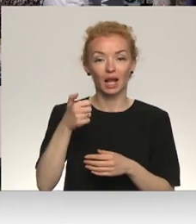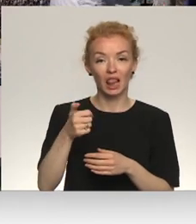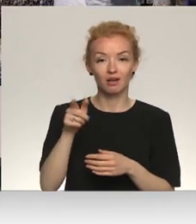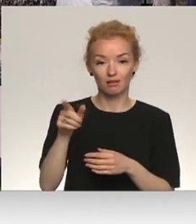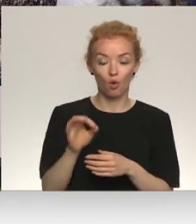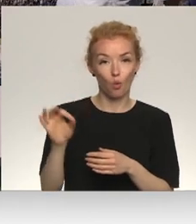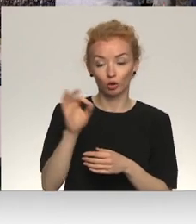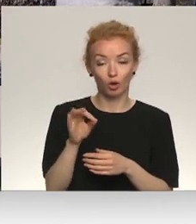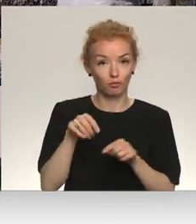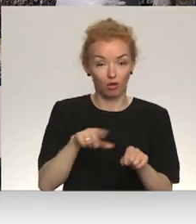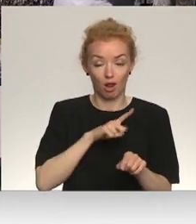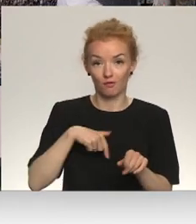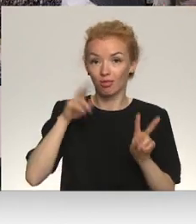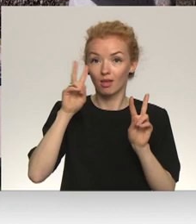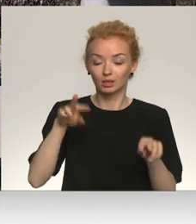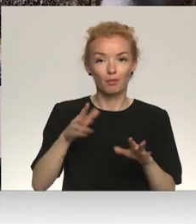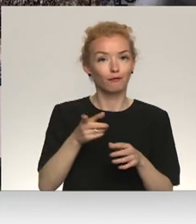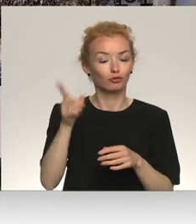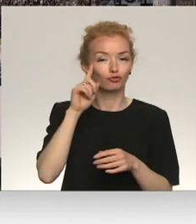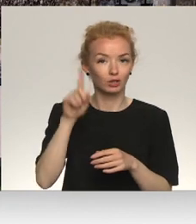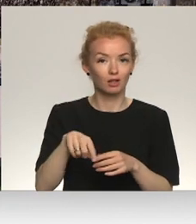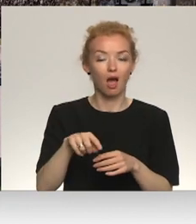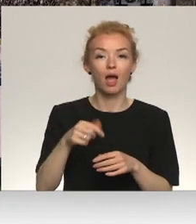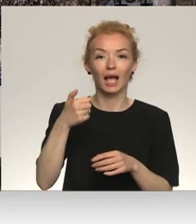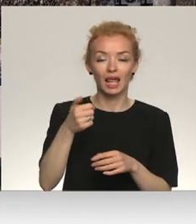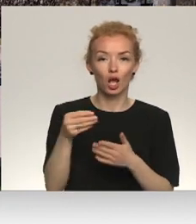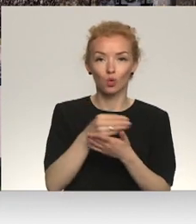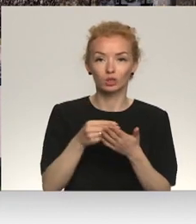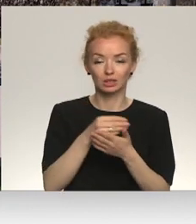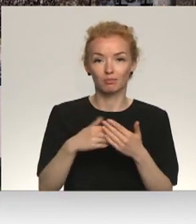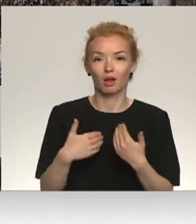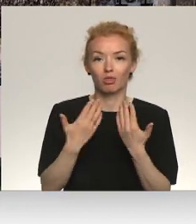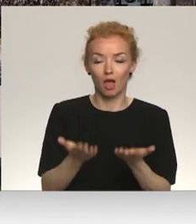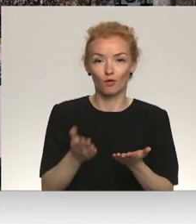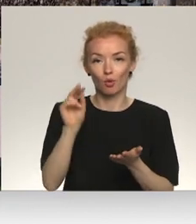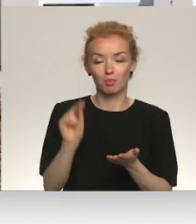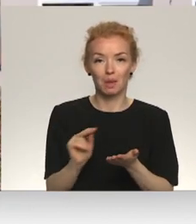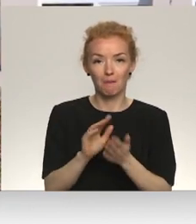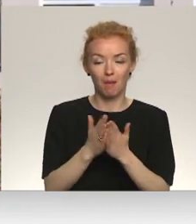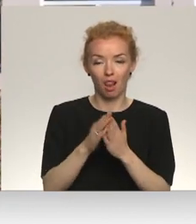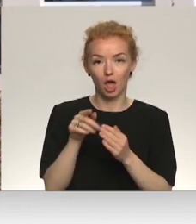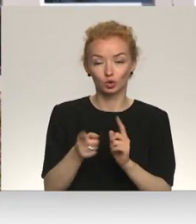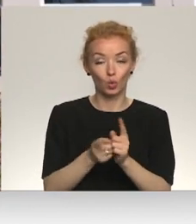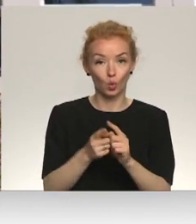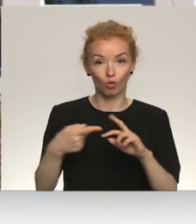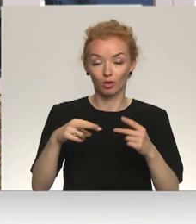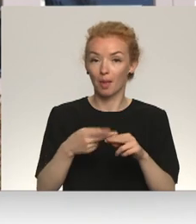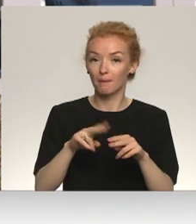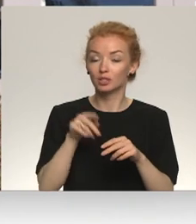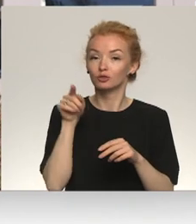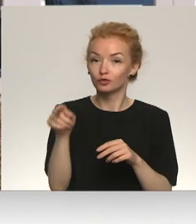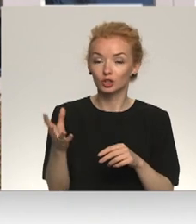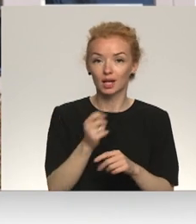ozoliem Latvijā pat nenojauta, bet viņš žināja par Ernsta Glika nozīmīgo devumu Bībeles tulkošanā, tāpēc bija viens no tiem, kurš